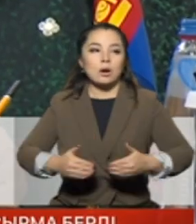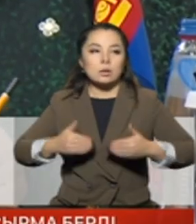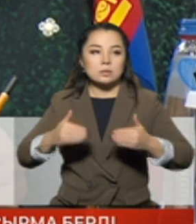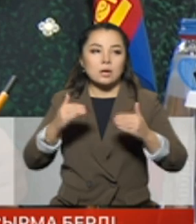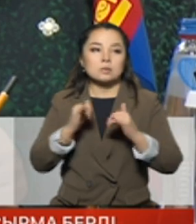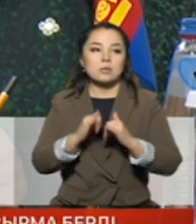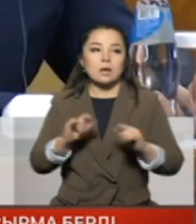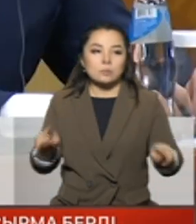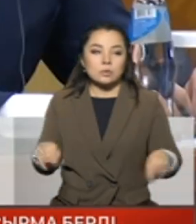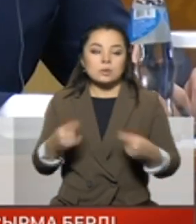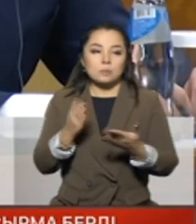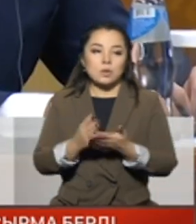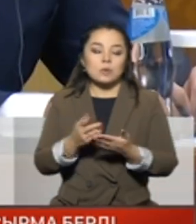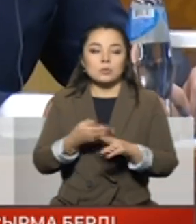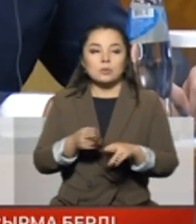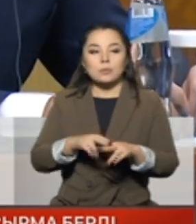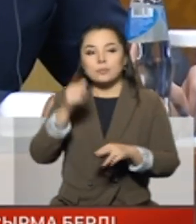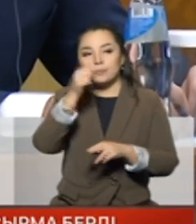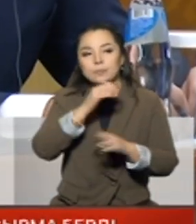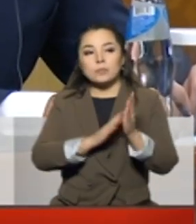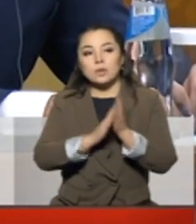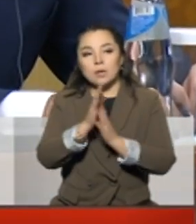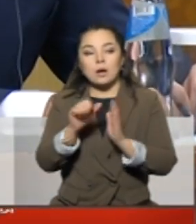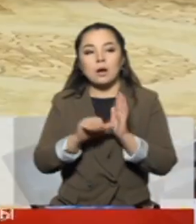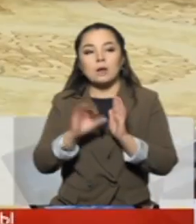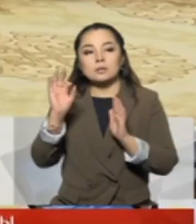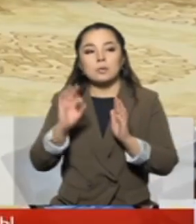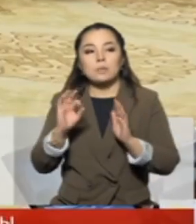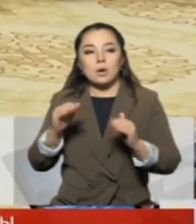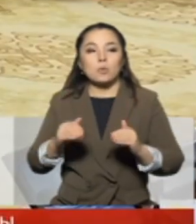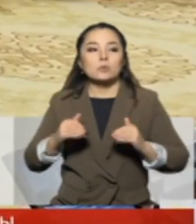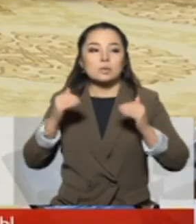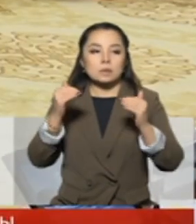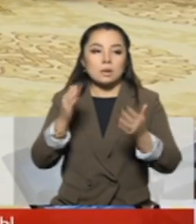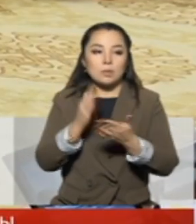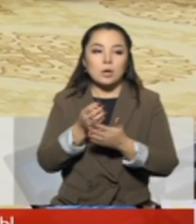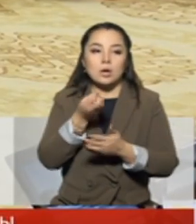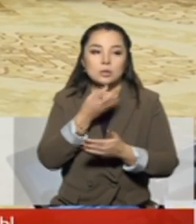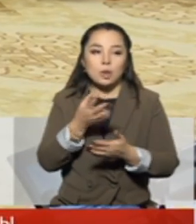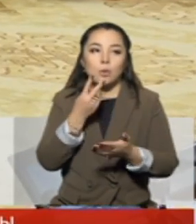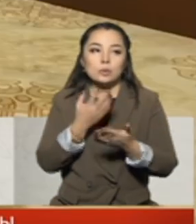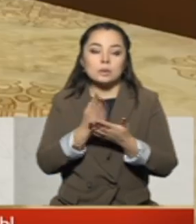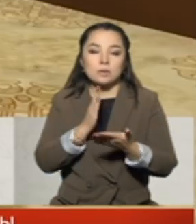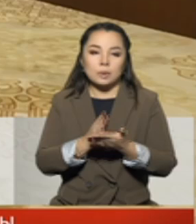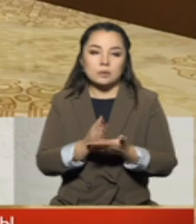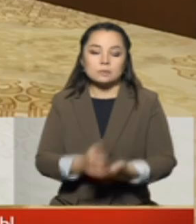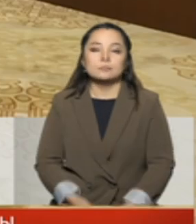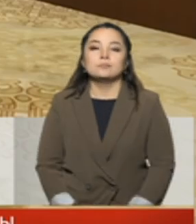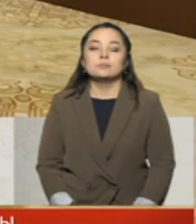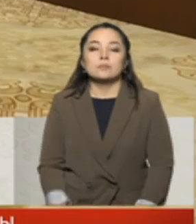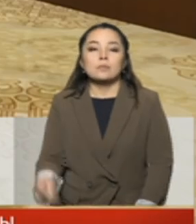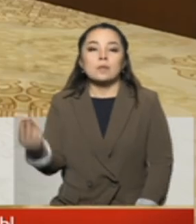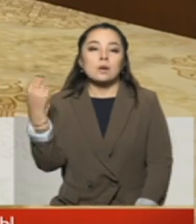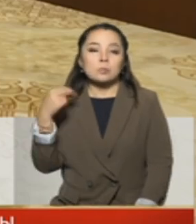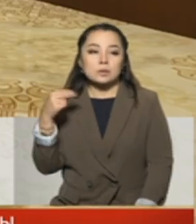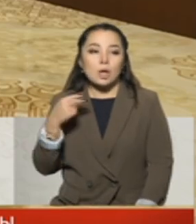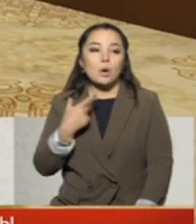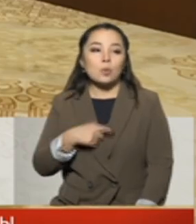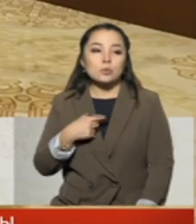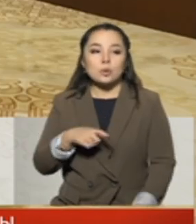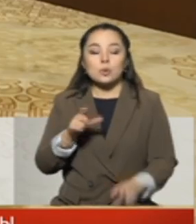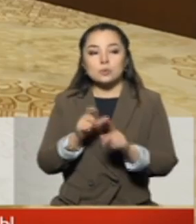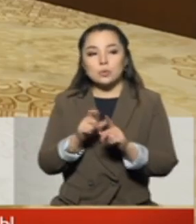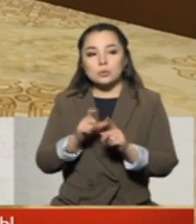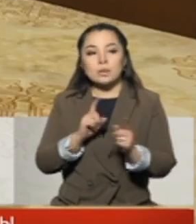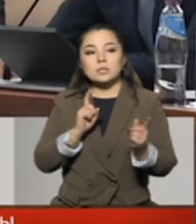дамып келе жатыр. Былтыр өсуі 6%-ға жетті. Бұл өте жақсы көрсеткіш. Президент өз сөзінде